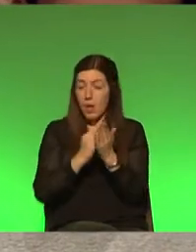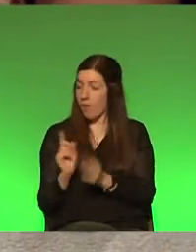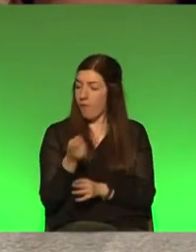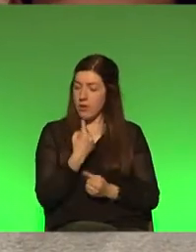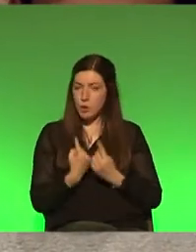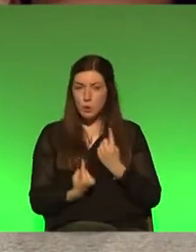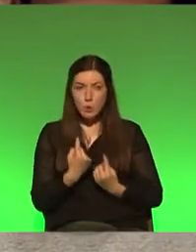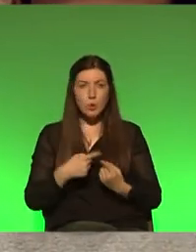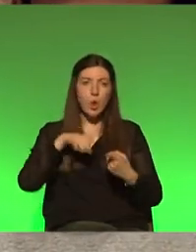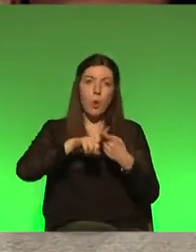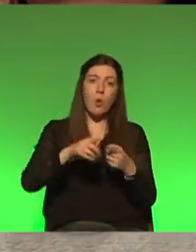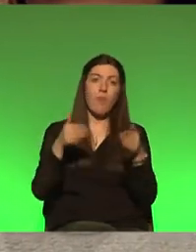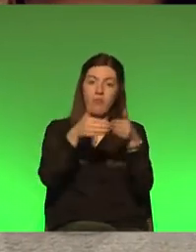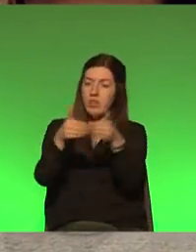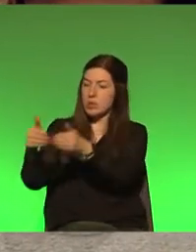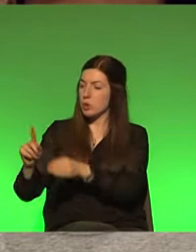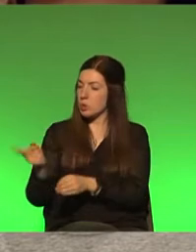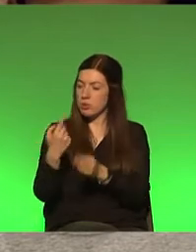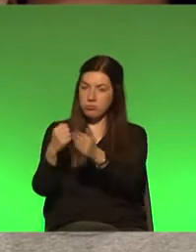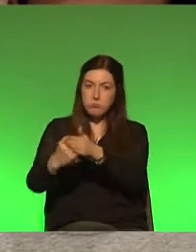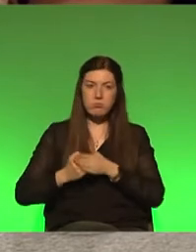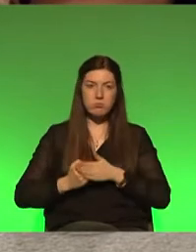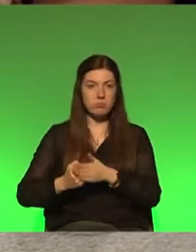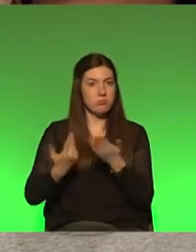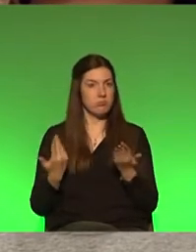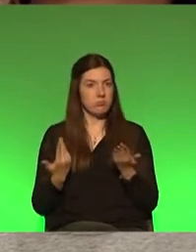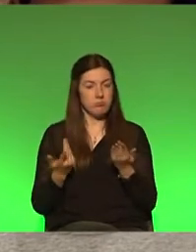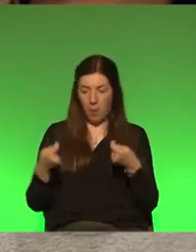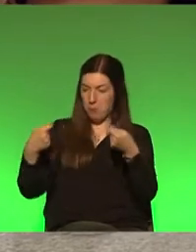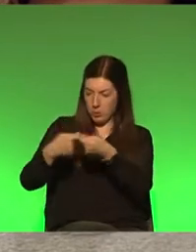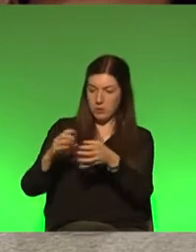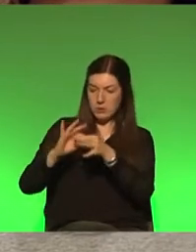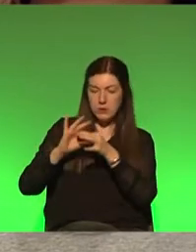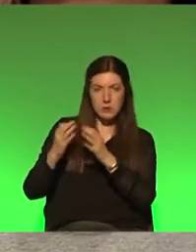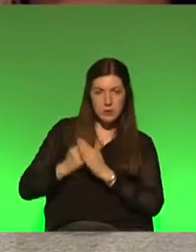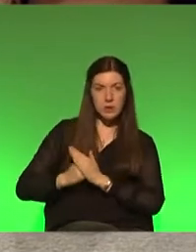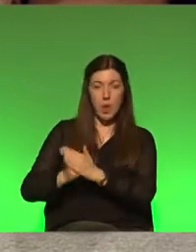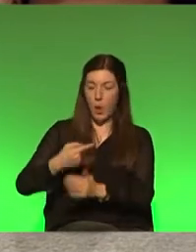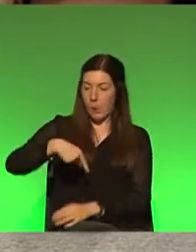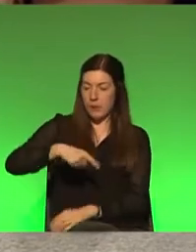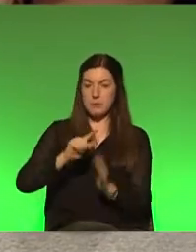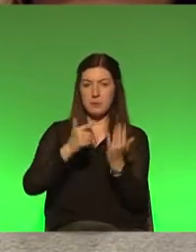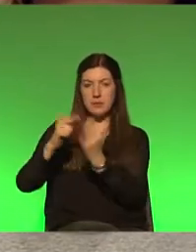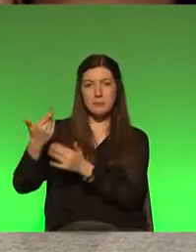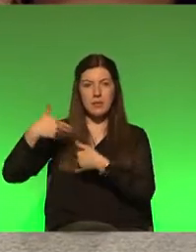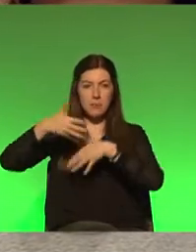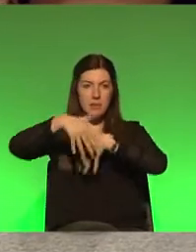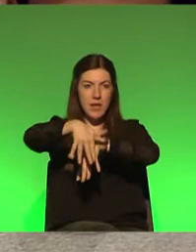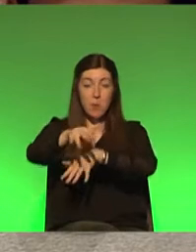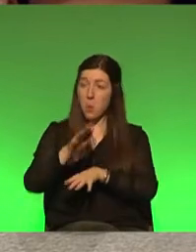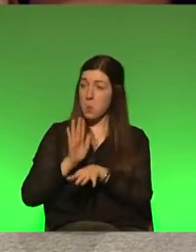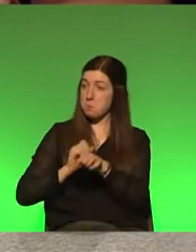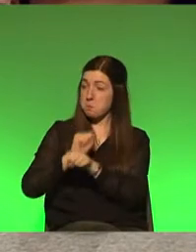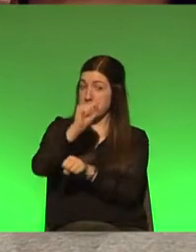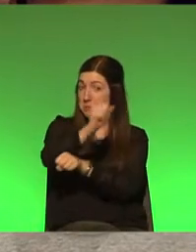der Landesverband als auch die Fraktion, unterstützen. Dieses Bündnis plant eine Demonstration am 7.7. Ich würde mich freuen und ich glaube,